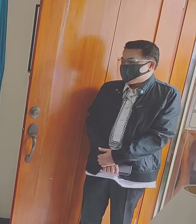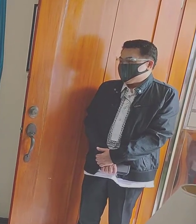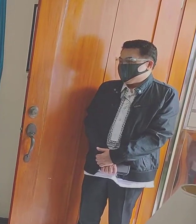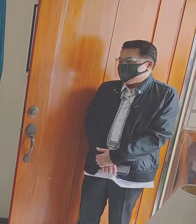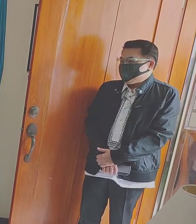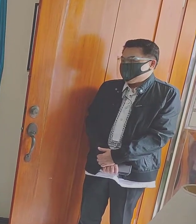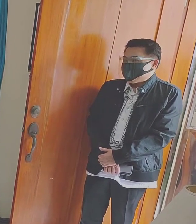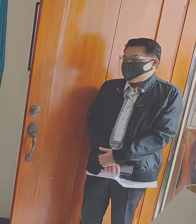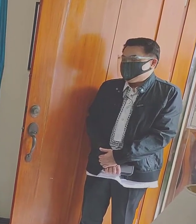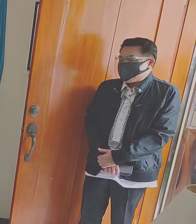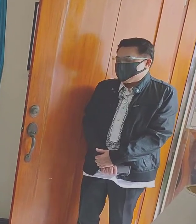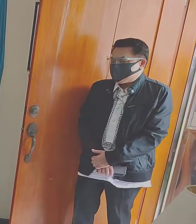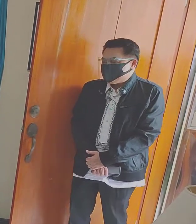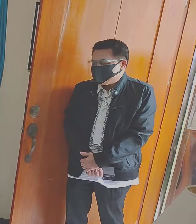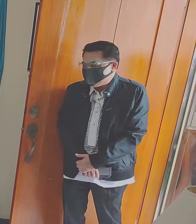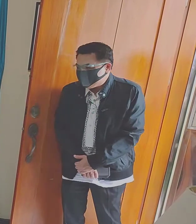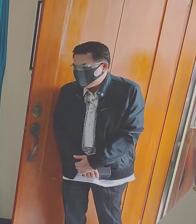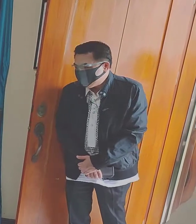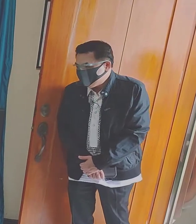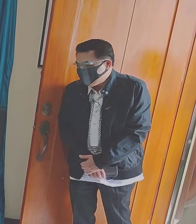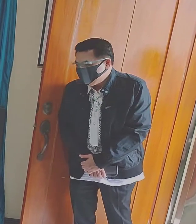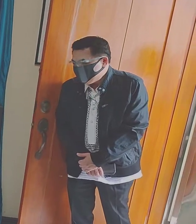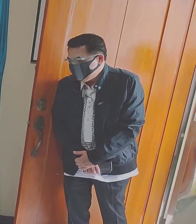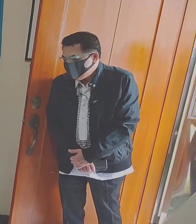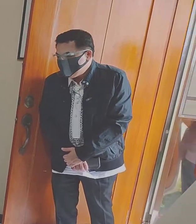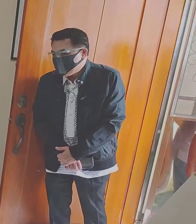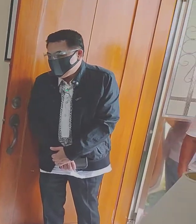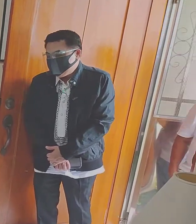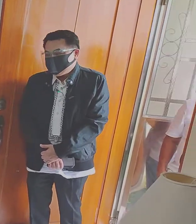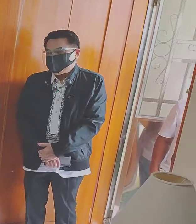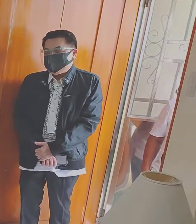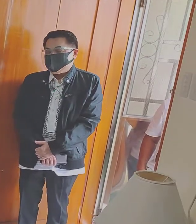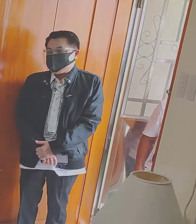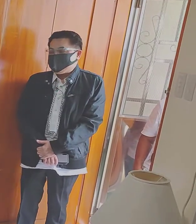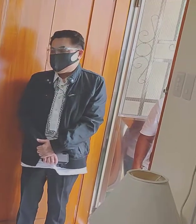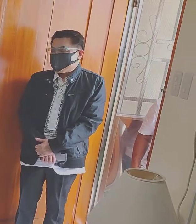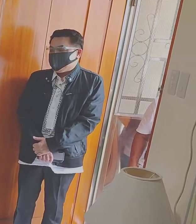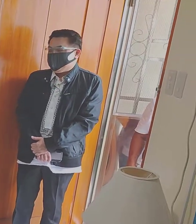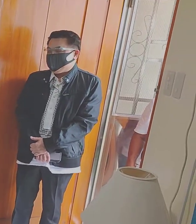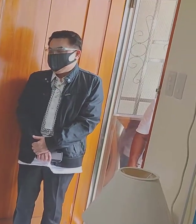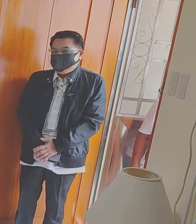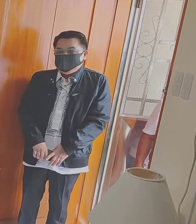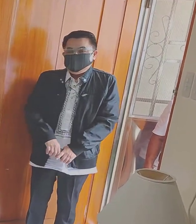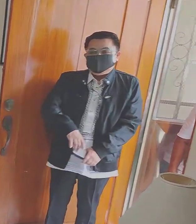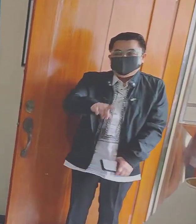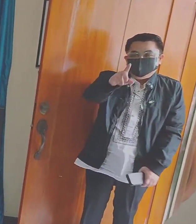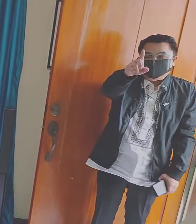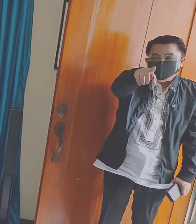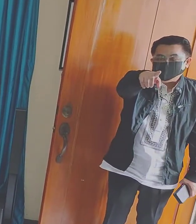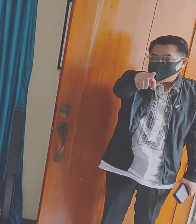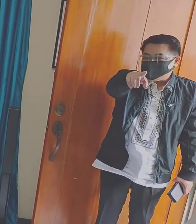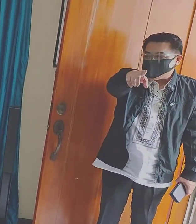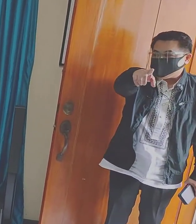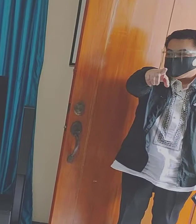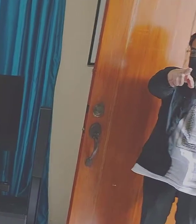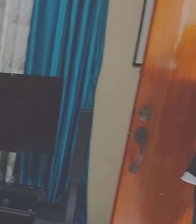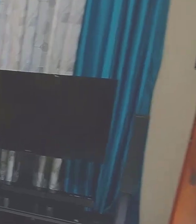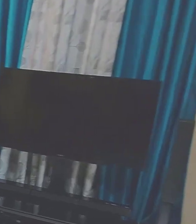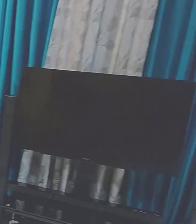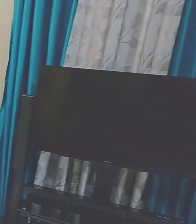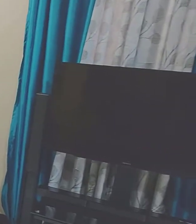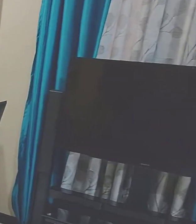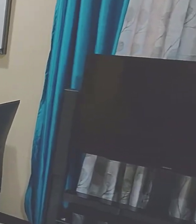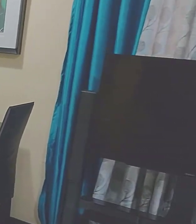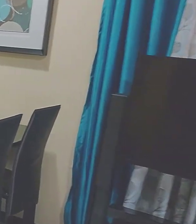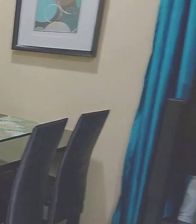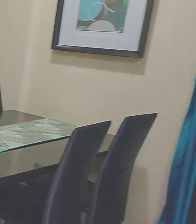Okay, ano yung pangalan mo ulit, anak? Gwen. Salamat sa'yo, Gwen. You say hi to ano, pag ano, with your